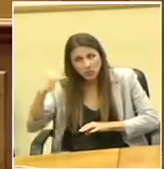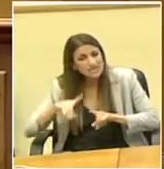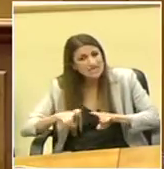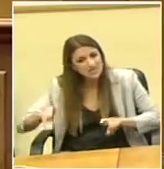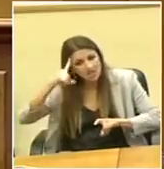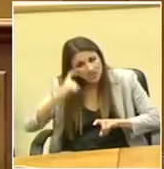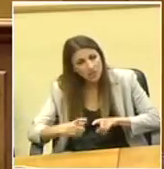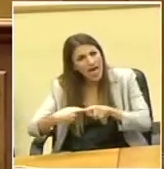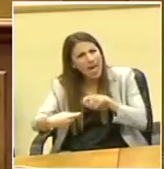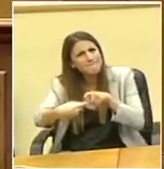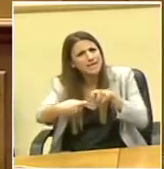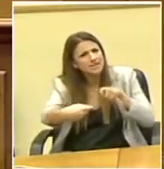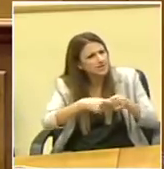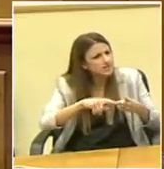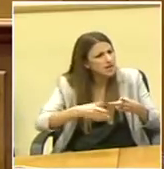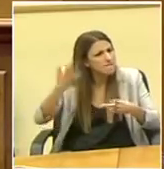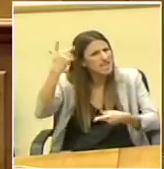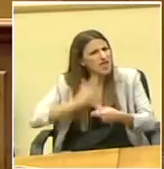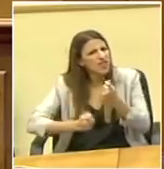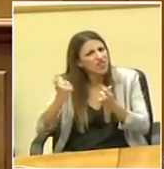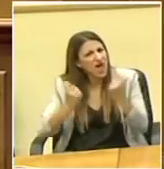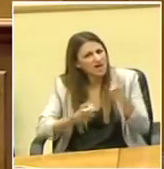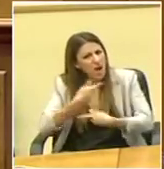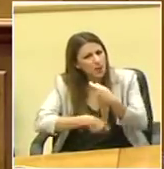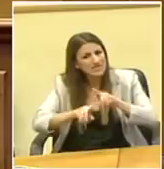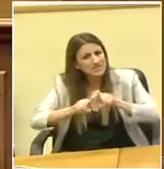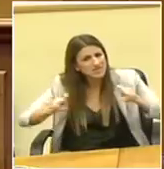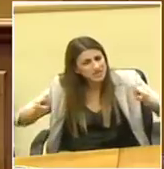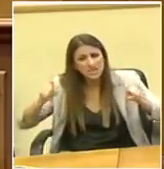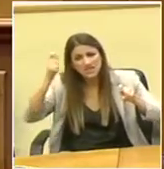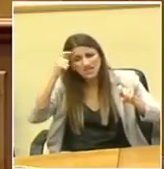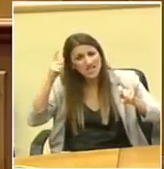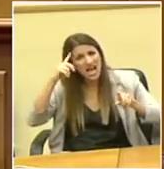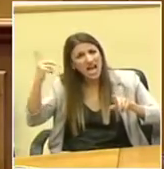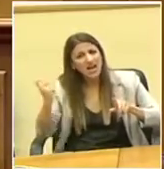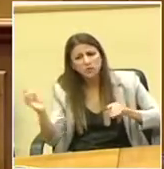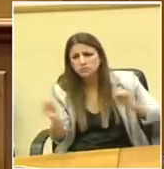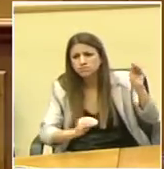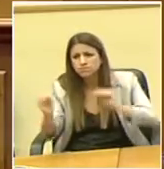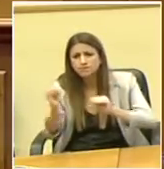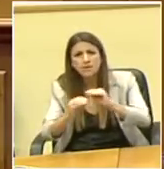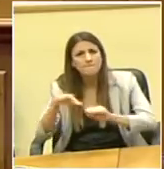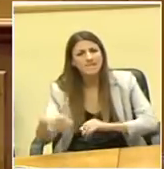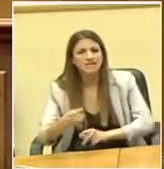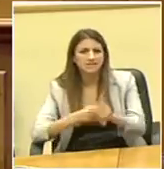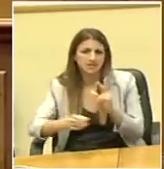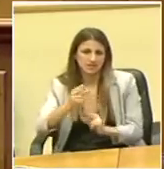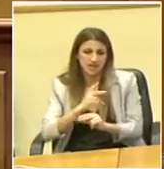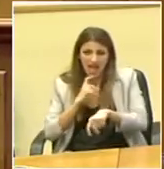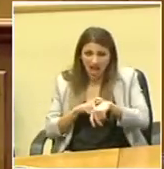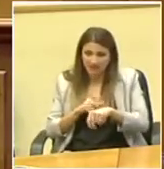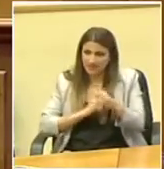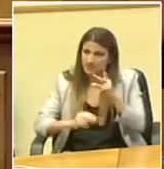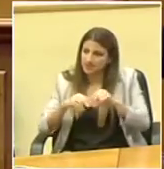τι εξαγορές παλιών δανείων θα υπάρχουν και άρα τι αναδιαρθρώσεις του χρέους και μετά να το συζητήσουμε. Να συζητήσουμε